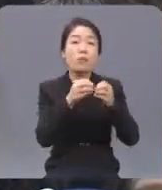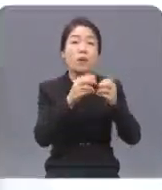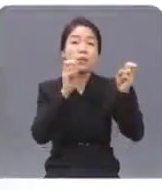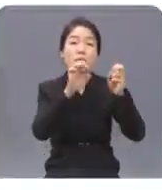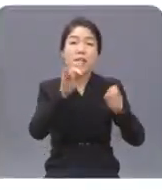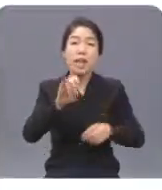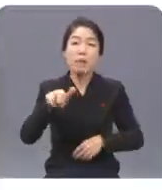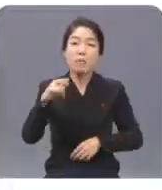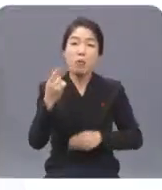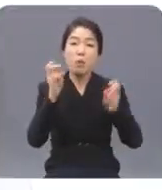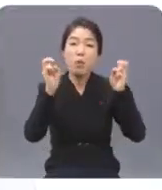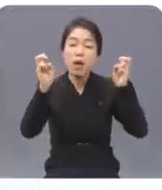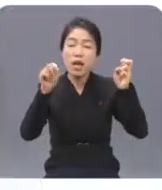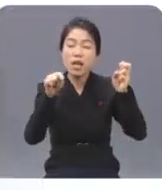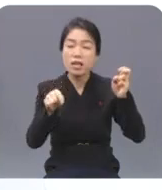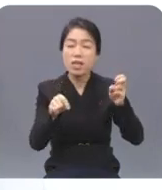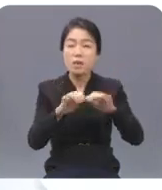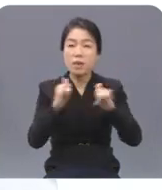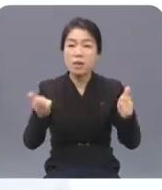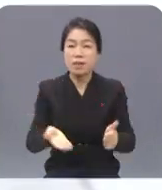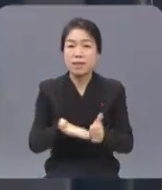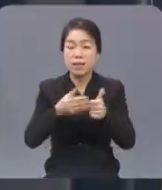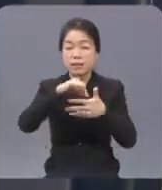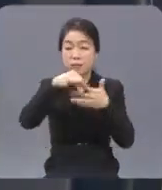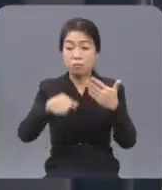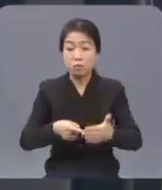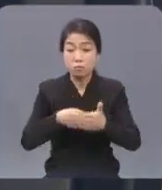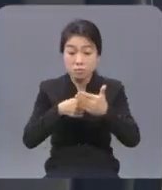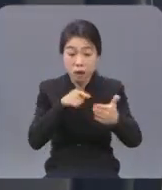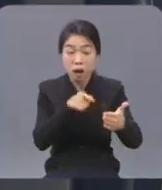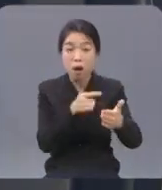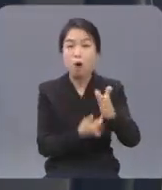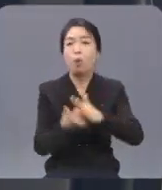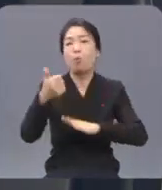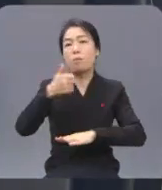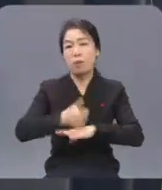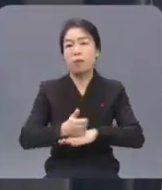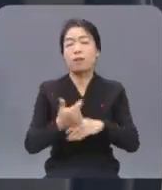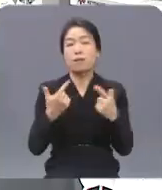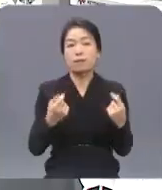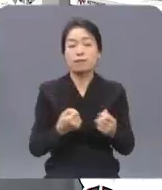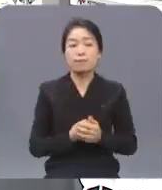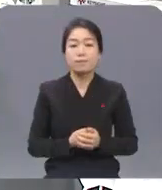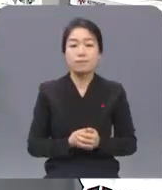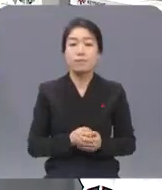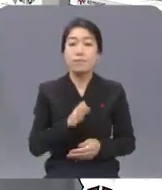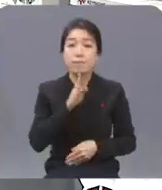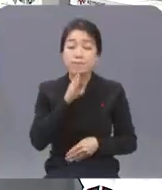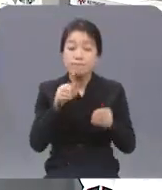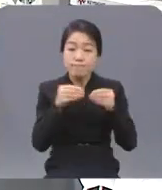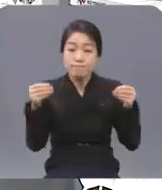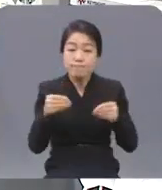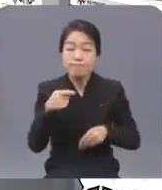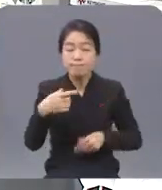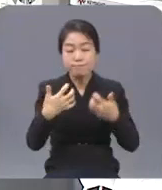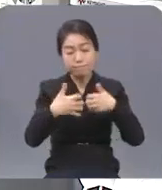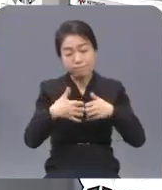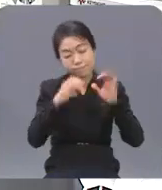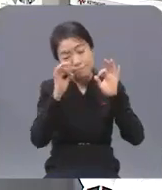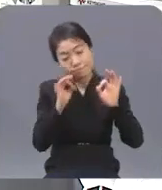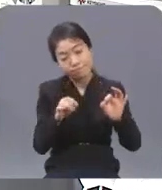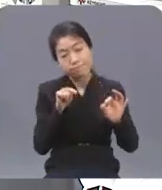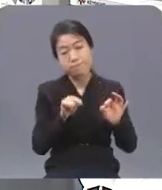엠코 테크놀로지와 인력 양성 프로그램을 추진한 것이 큰 성과를 거둔 것입니다. 실제로 장비들